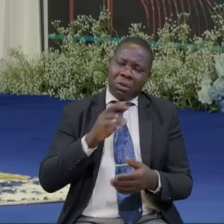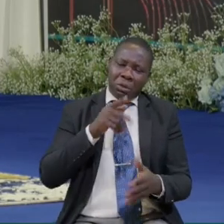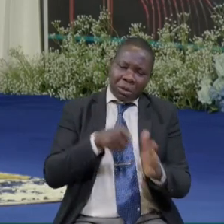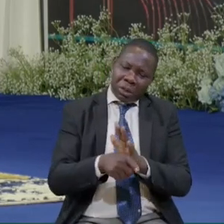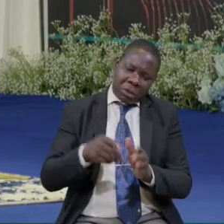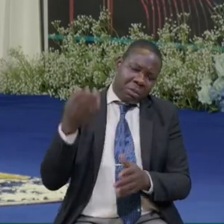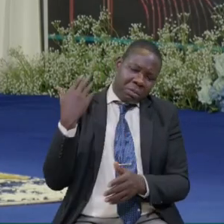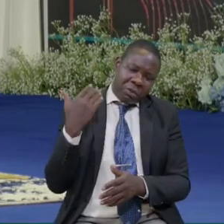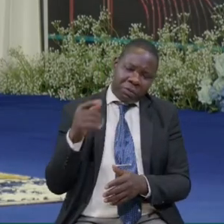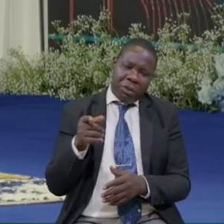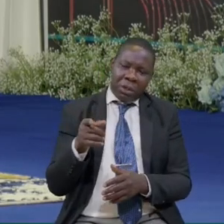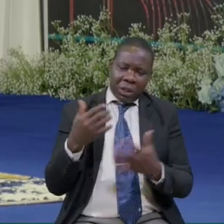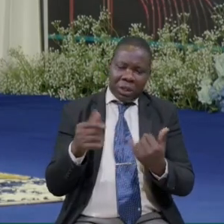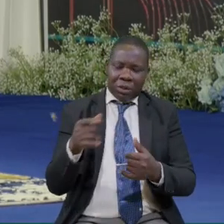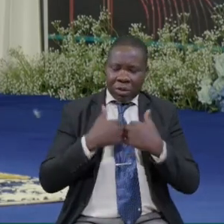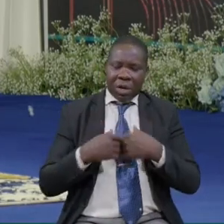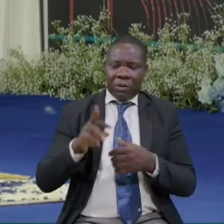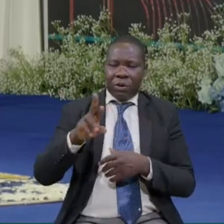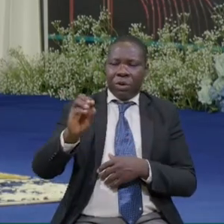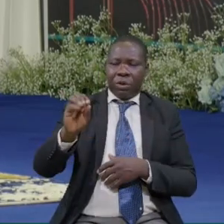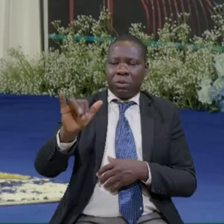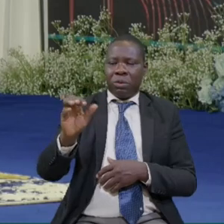meurtrier, tu es pardonné,